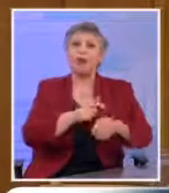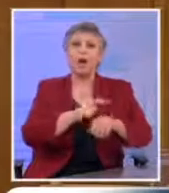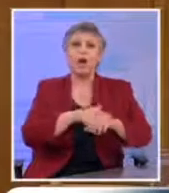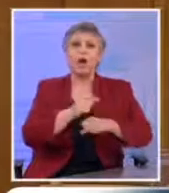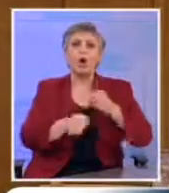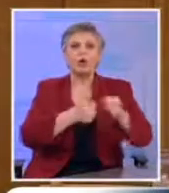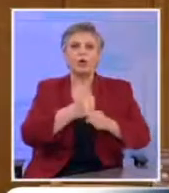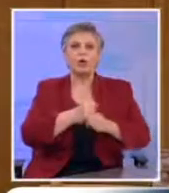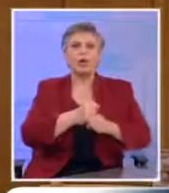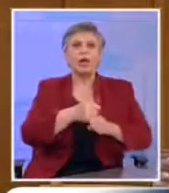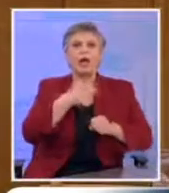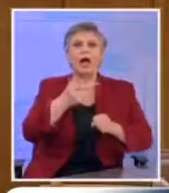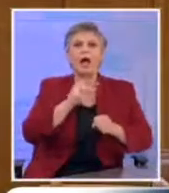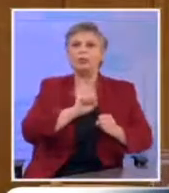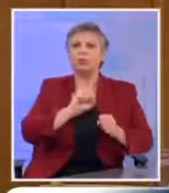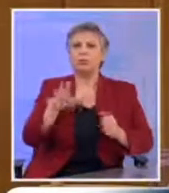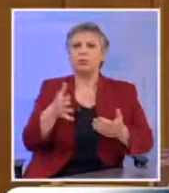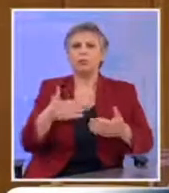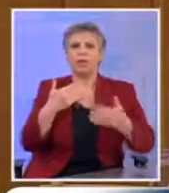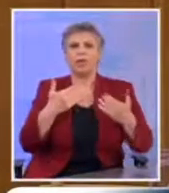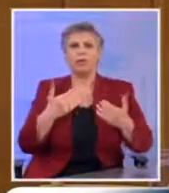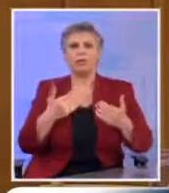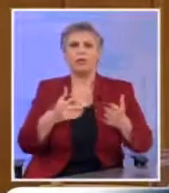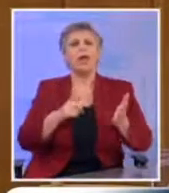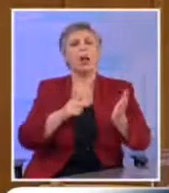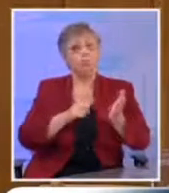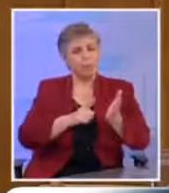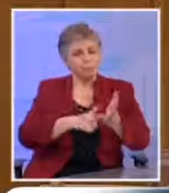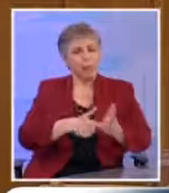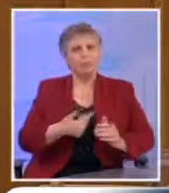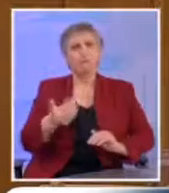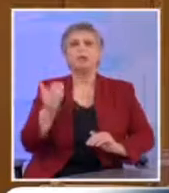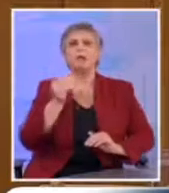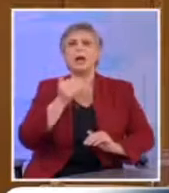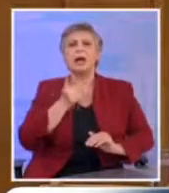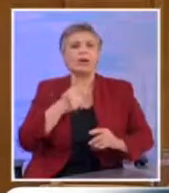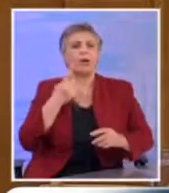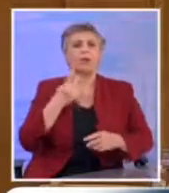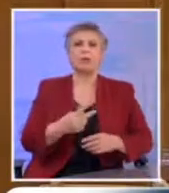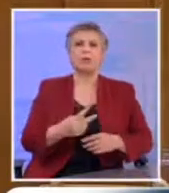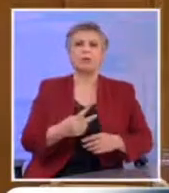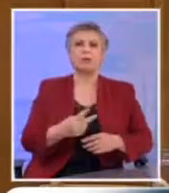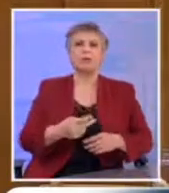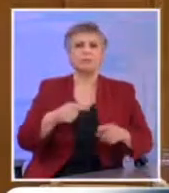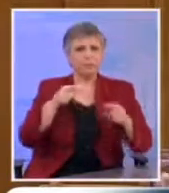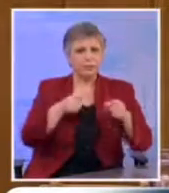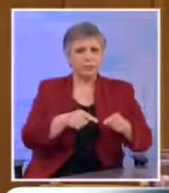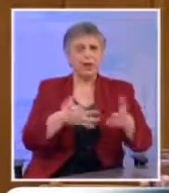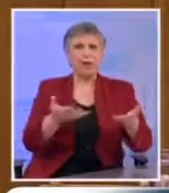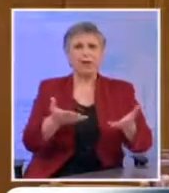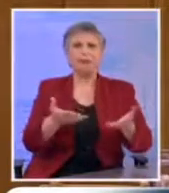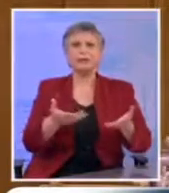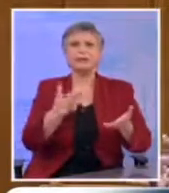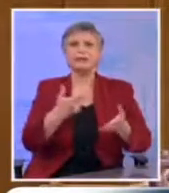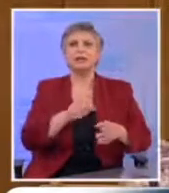απελαθούν. Το νομοσχέδιο υποχρεώνει τις αρχές να προετοιμάσουν την απέλαση έγκαιρα ή να διαπιστώσουν ότι είναι ανέφικτη. Δεν μπορούμε να τους